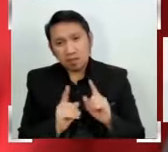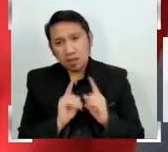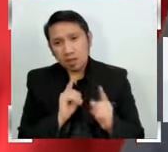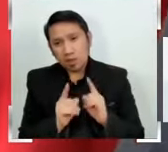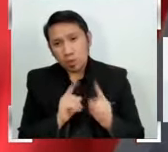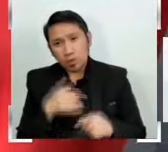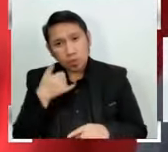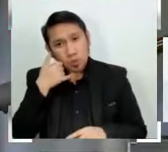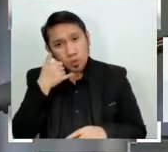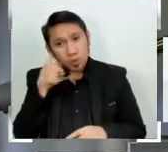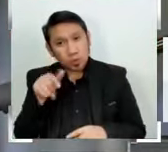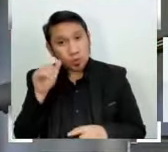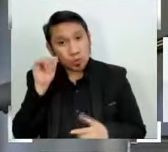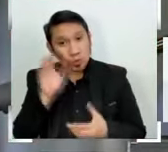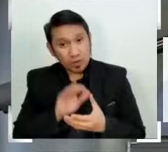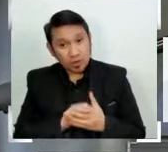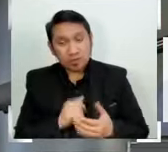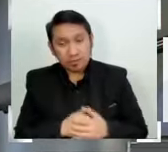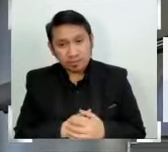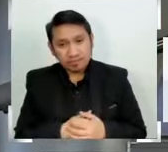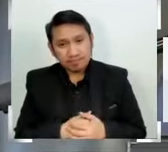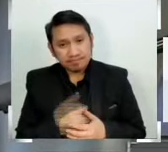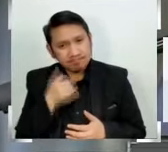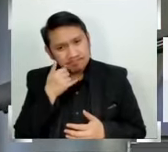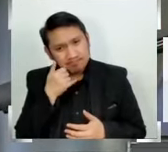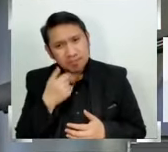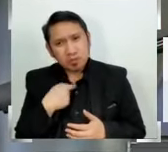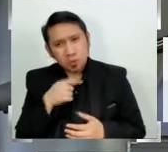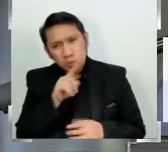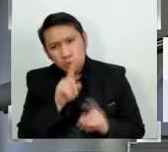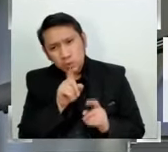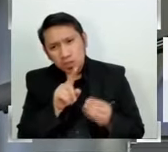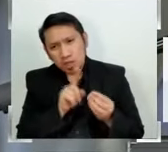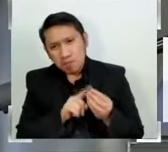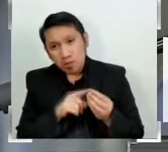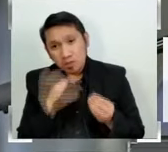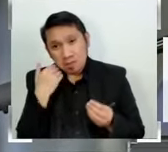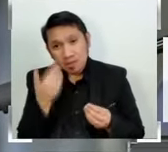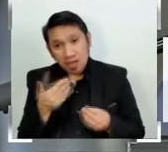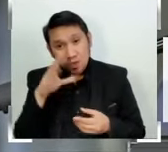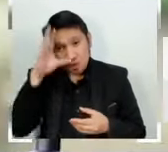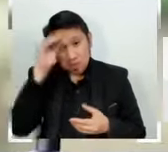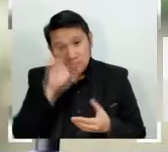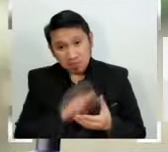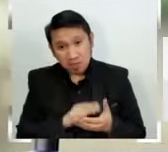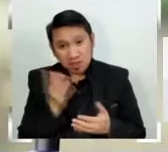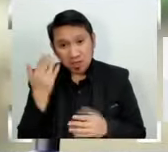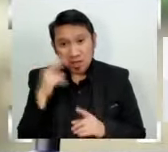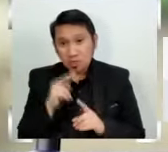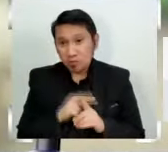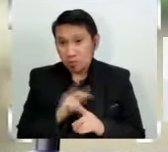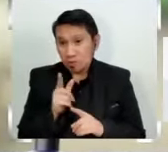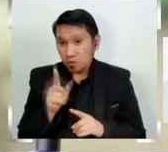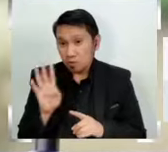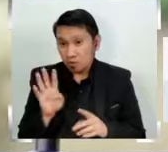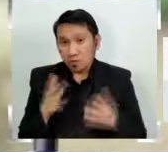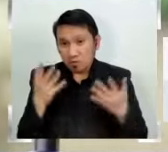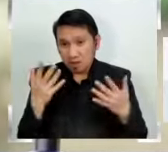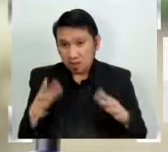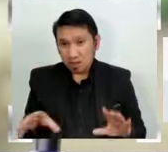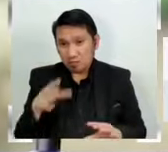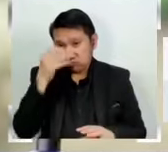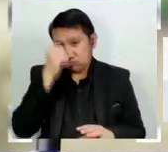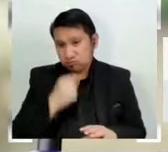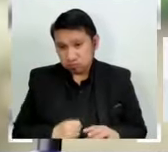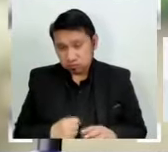kanyang may bahay na si Bing. Sa gitna ng mga tanong sa pagkamatay ng kanyang asawa noong November 24, matapos makomatose dahil sa